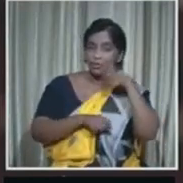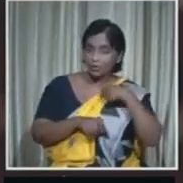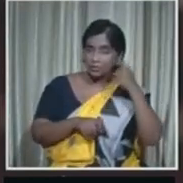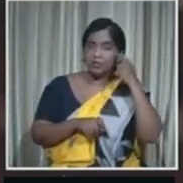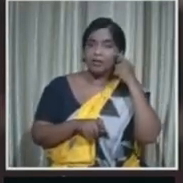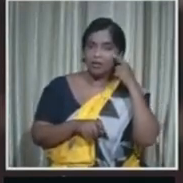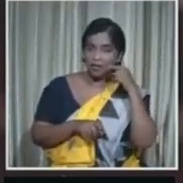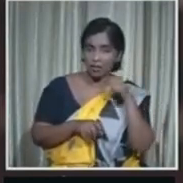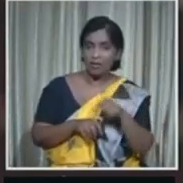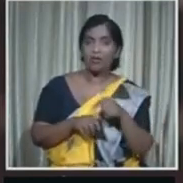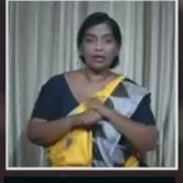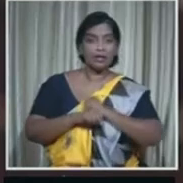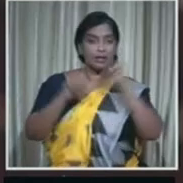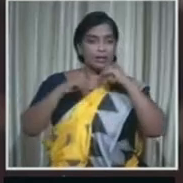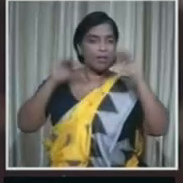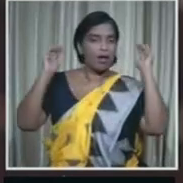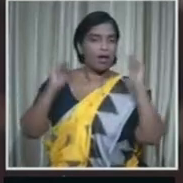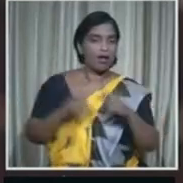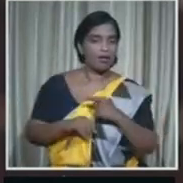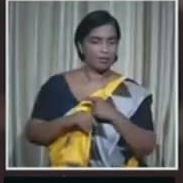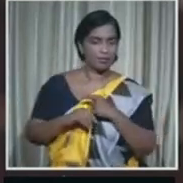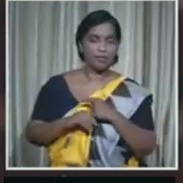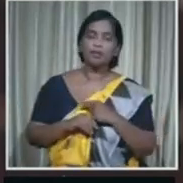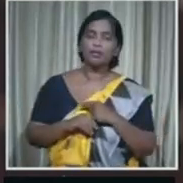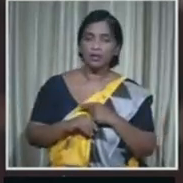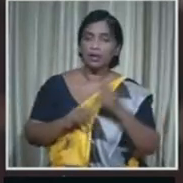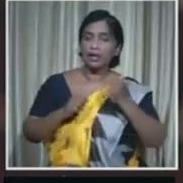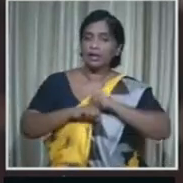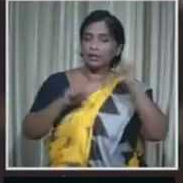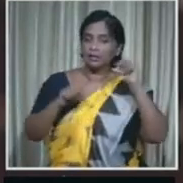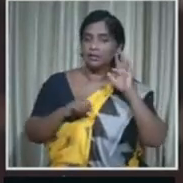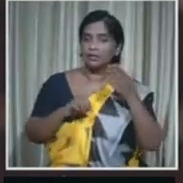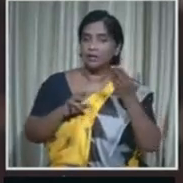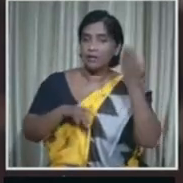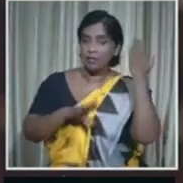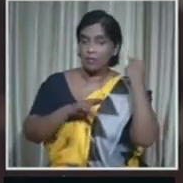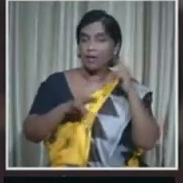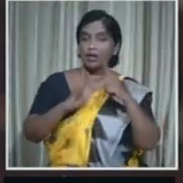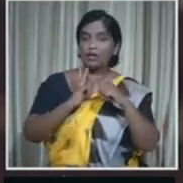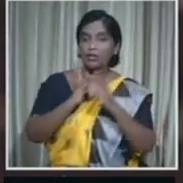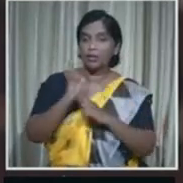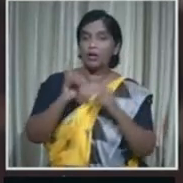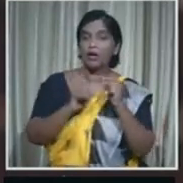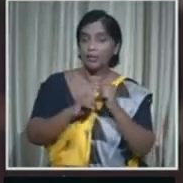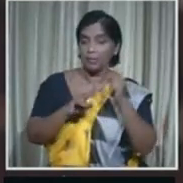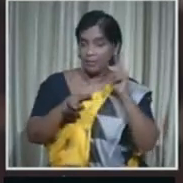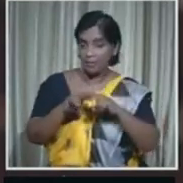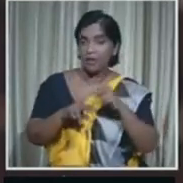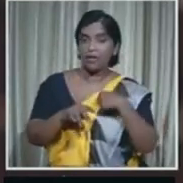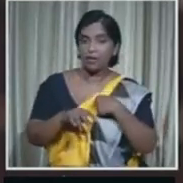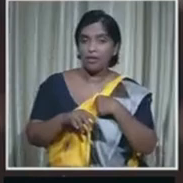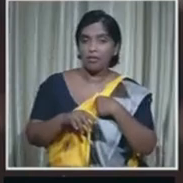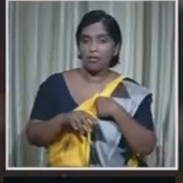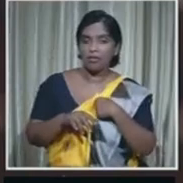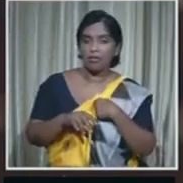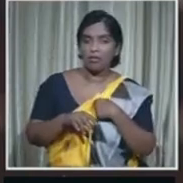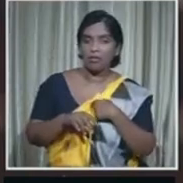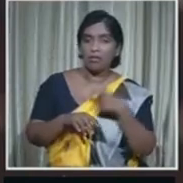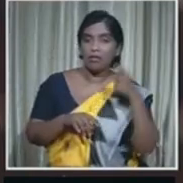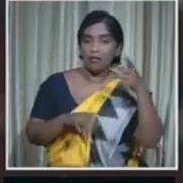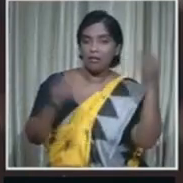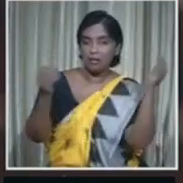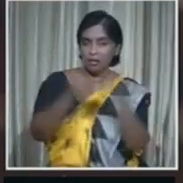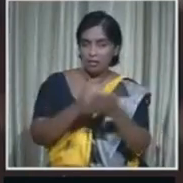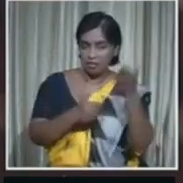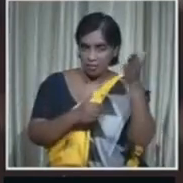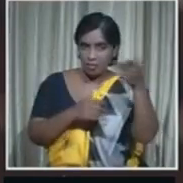තමයි උද්ඝෝෂණ අඩු වුණේ. ඒක තමයි උද්ඝෝෂණ. අපේ පරණ මිත්‍රෝ එක්සත් ජාතිපක්ෂය කියලා කිව්වා. අපි අහුණා. මේකල තමයි මේක පිටිපස්ස